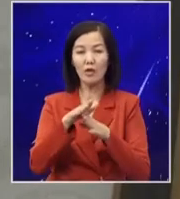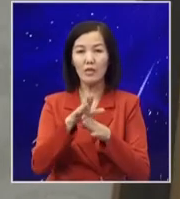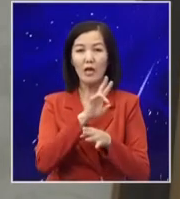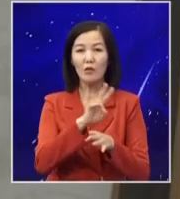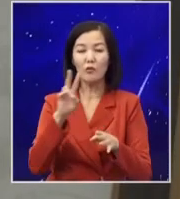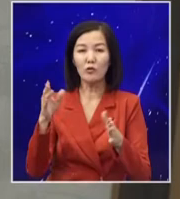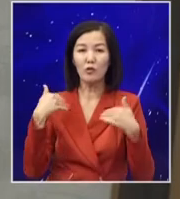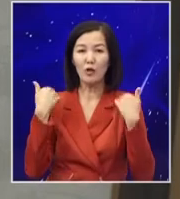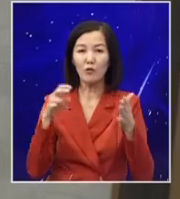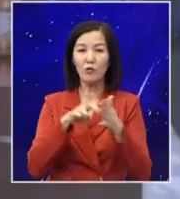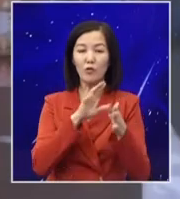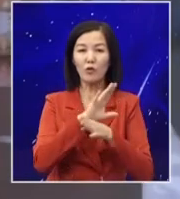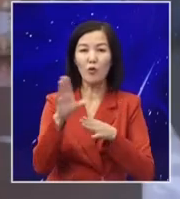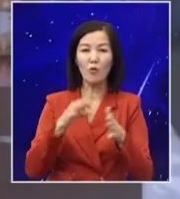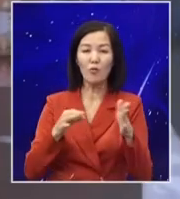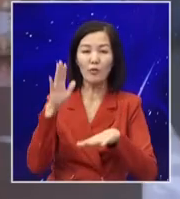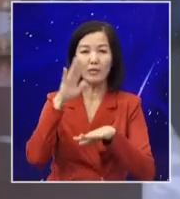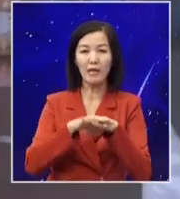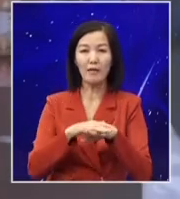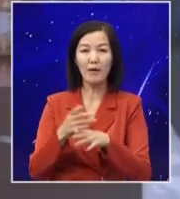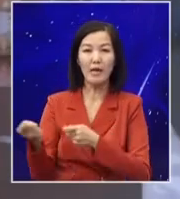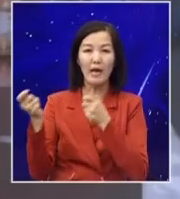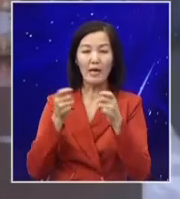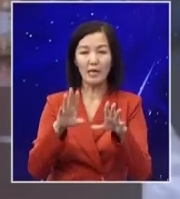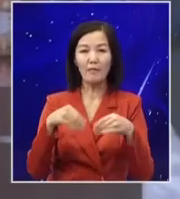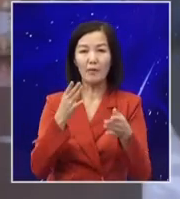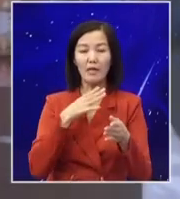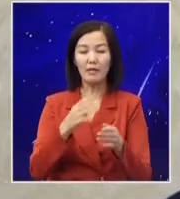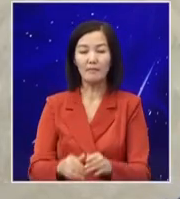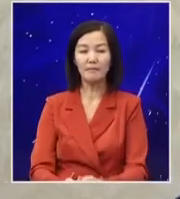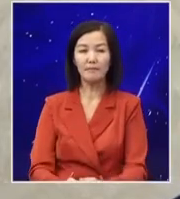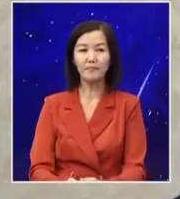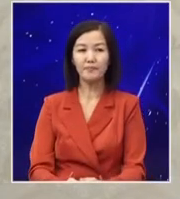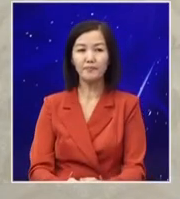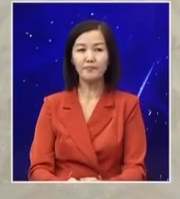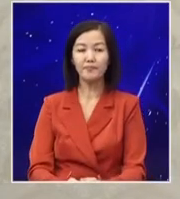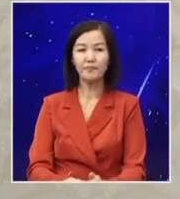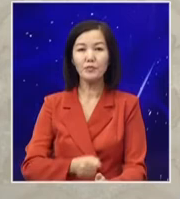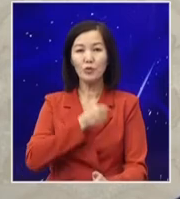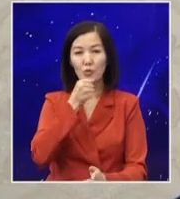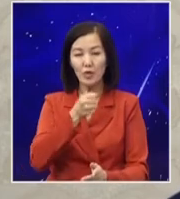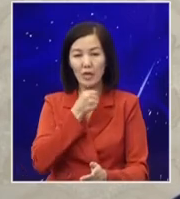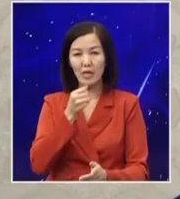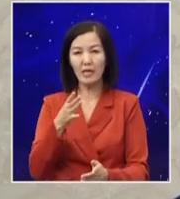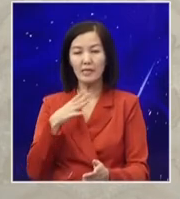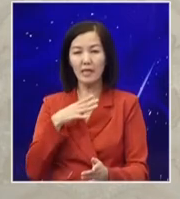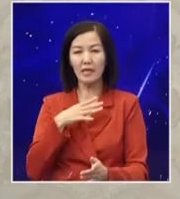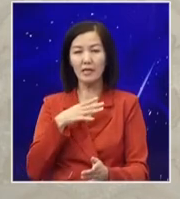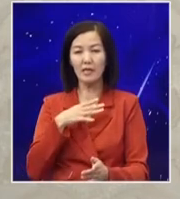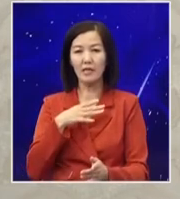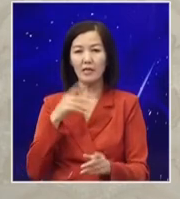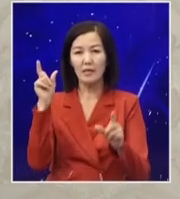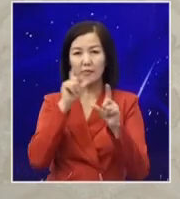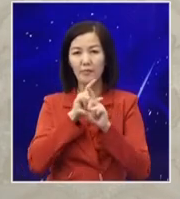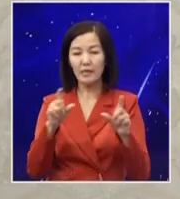елбасының құттықтауын облыс әкімі Амандық Баталов әкеліп табыс еткен еді. Жас ұлғайған сайын ыстық болатын